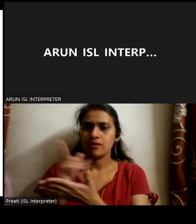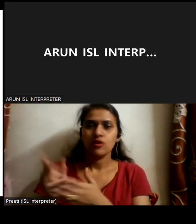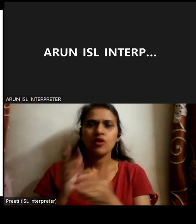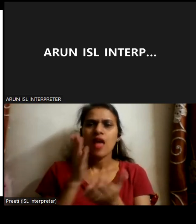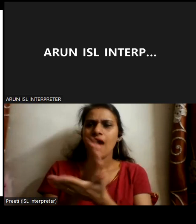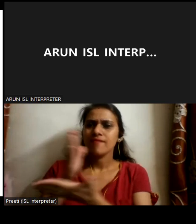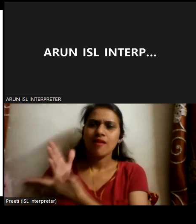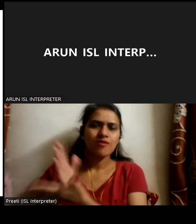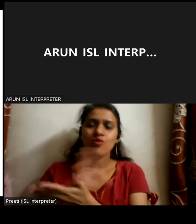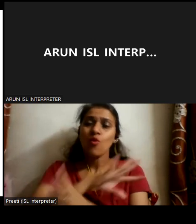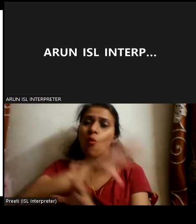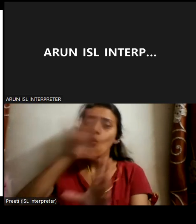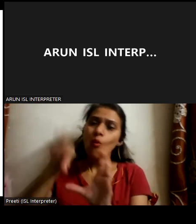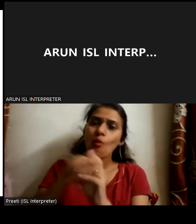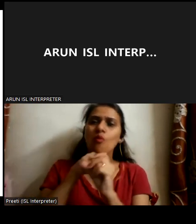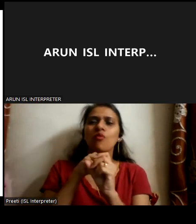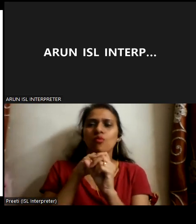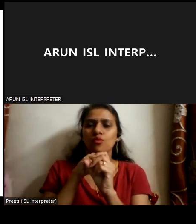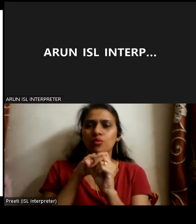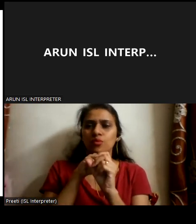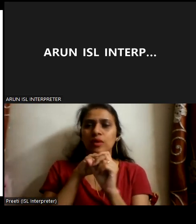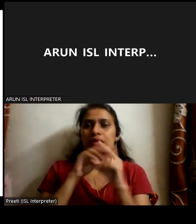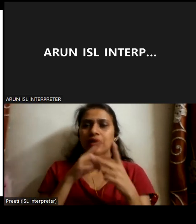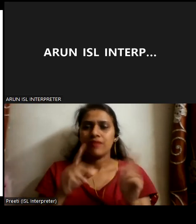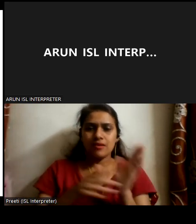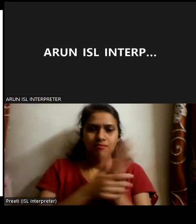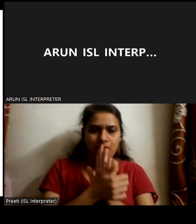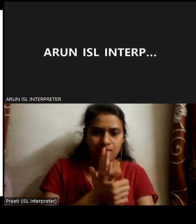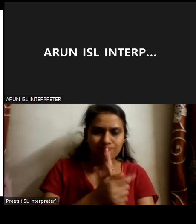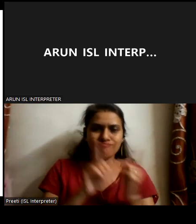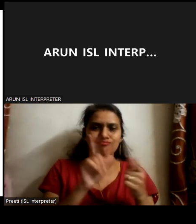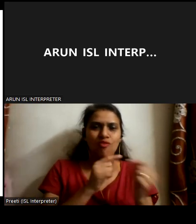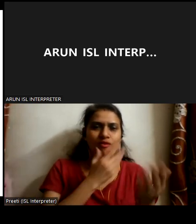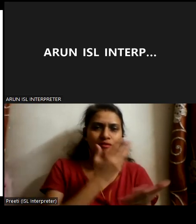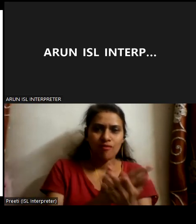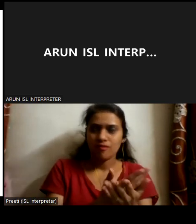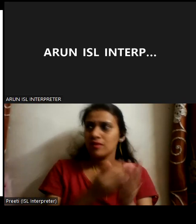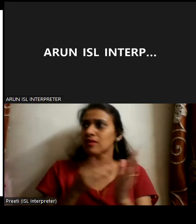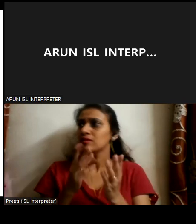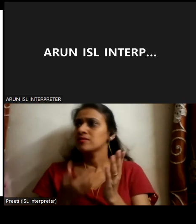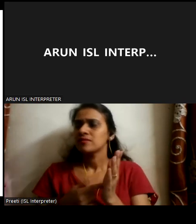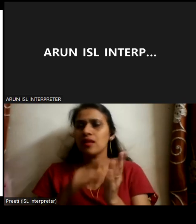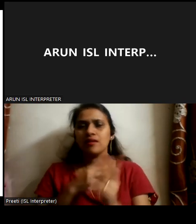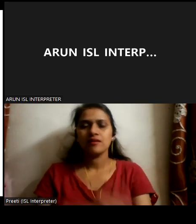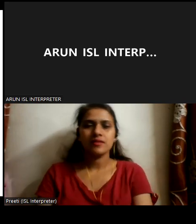भी होगा, है ना, उद्यम का भी विकास होगा, लेकिन इन सब को करने के लिए जो